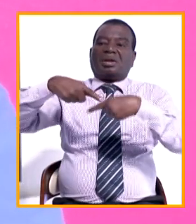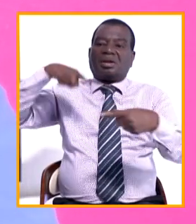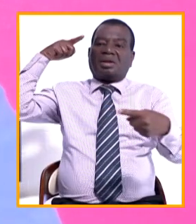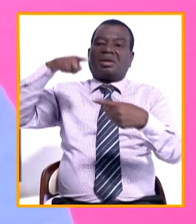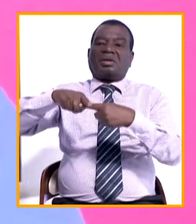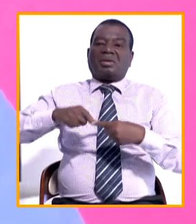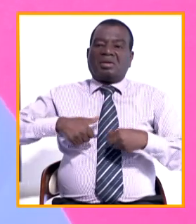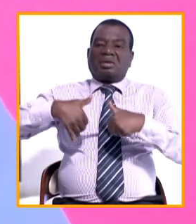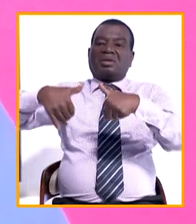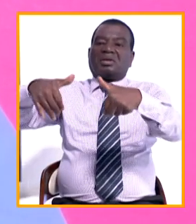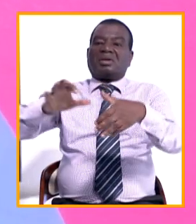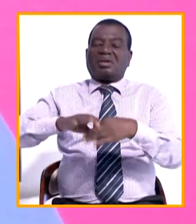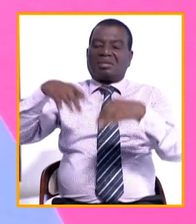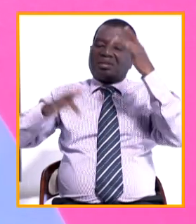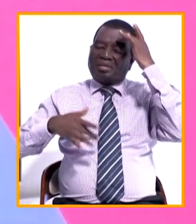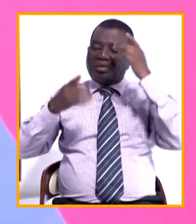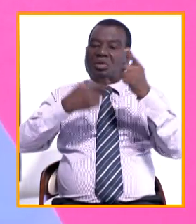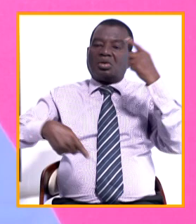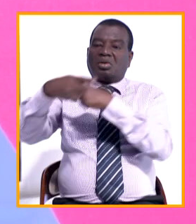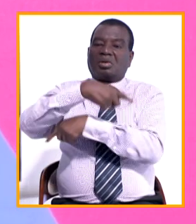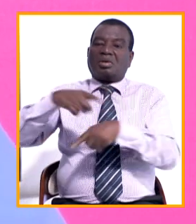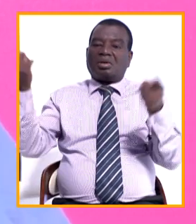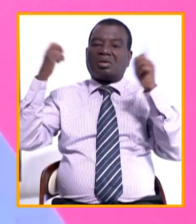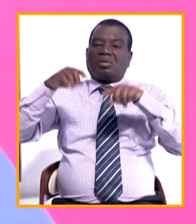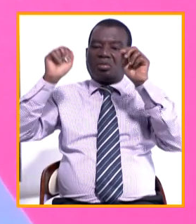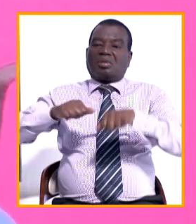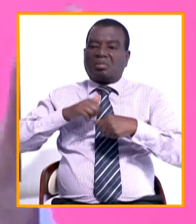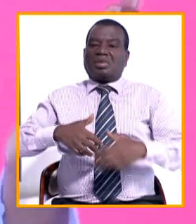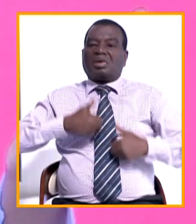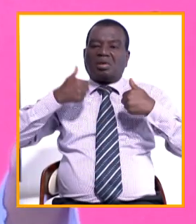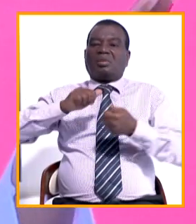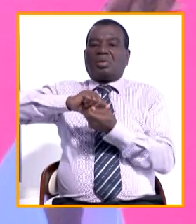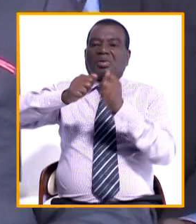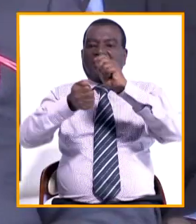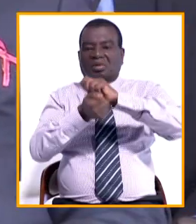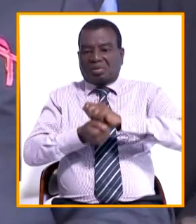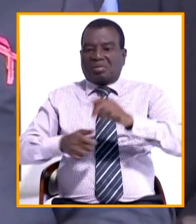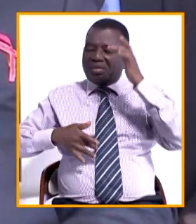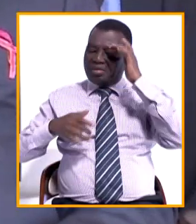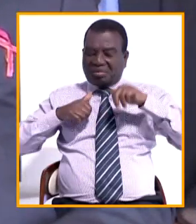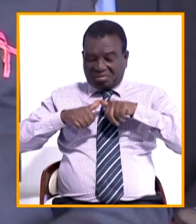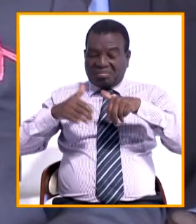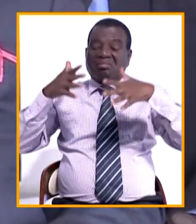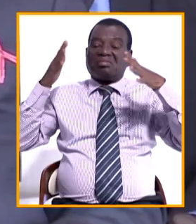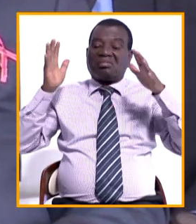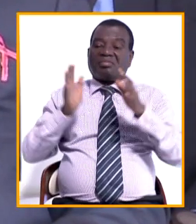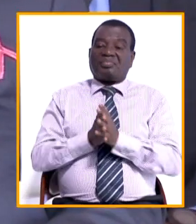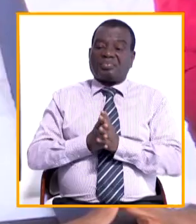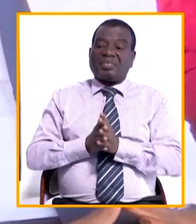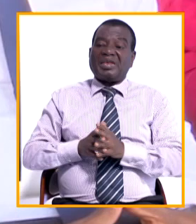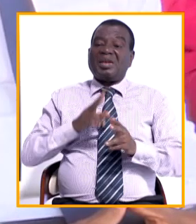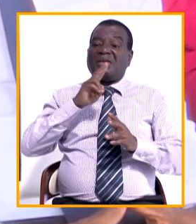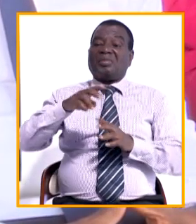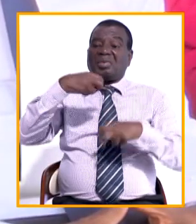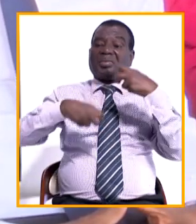la chronicité de la maladie. Parce qu'aujourd'hui, quand on ne peut pas guérir d'un cancer, on peut le transformer en maladie chronique. Véritable problème de santé publique, l'État